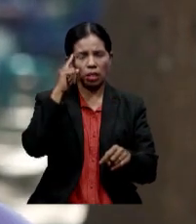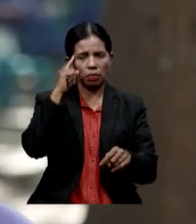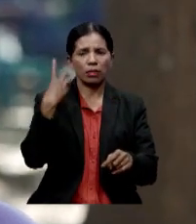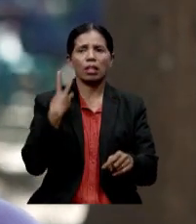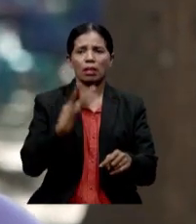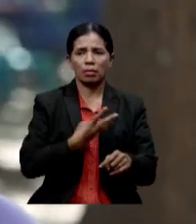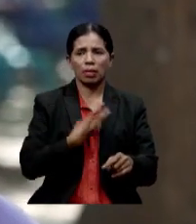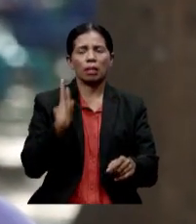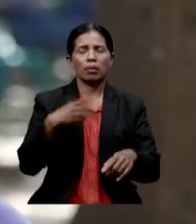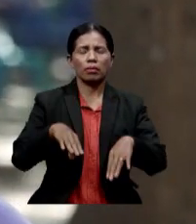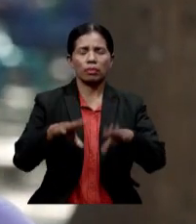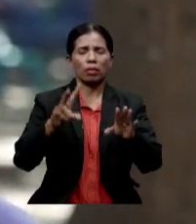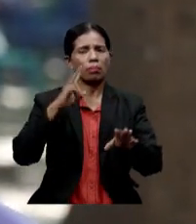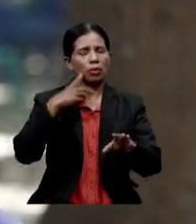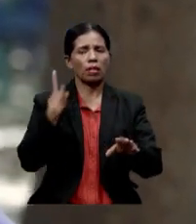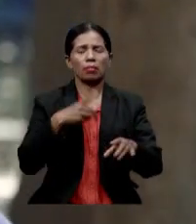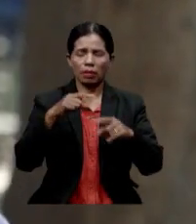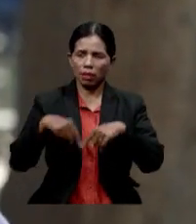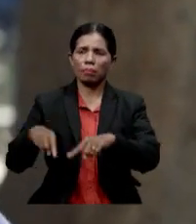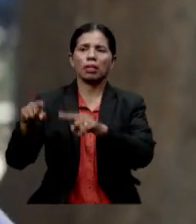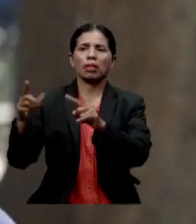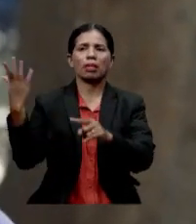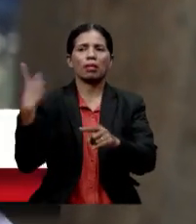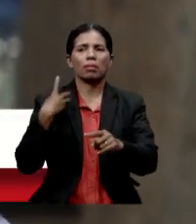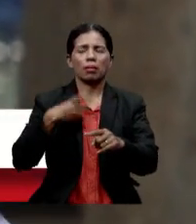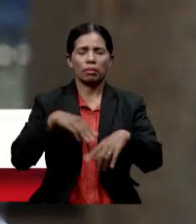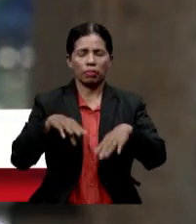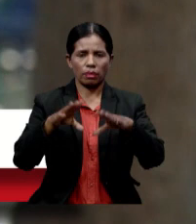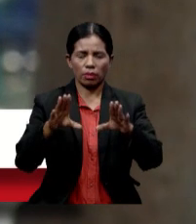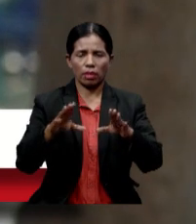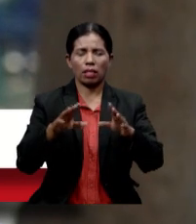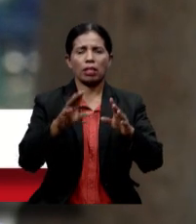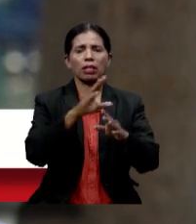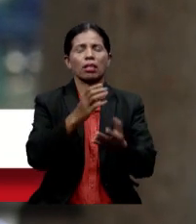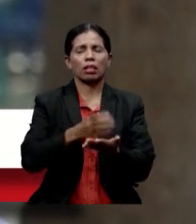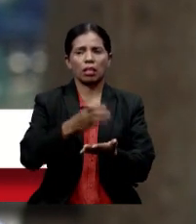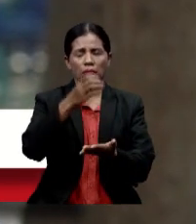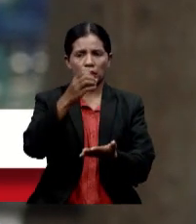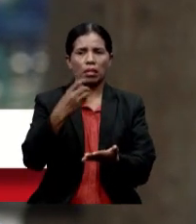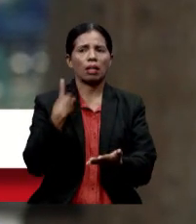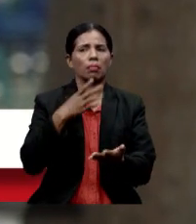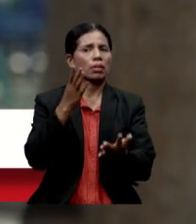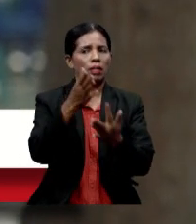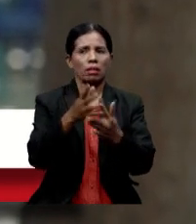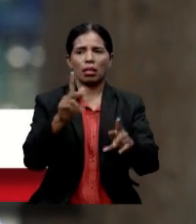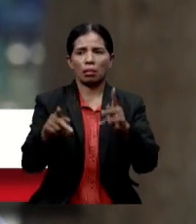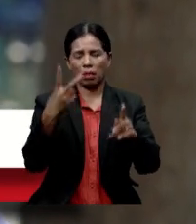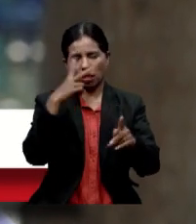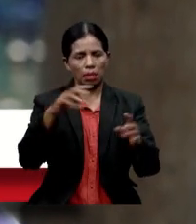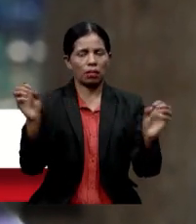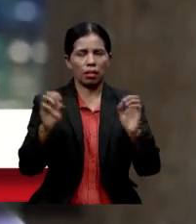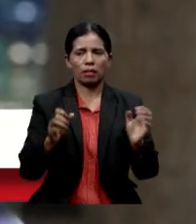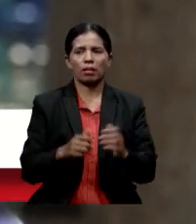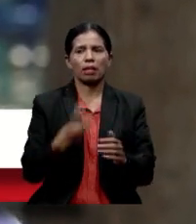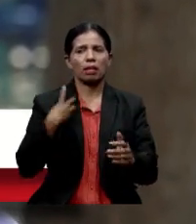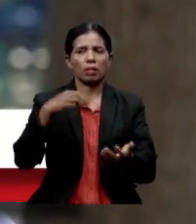fa modo ami bele bahne ba tambe dana am fa aqua wan uituan det o ami fa kota khansne ami tambe hne bana em hare liute det tambe dana am